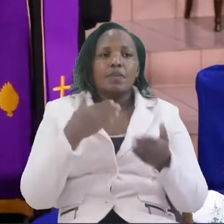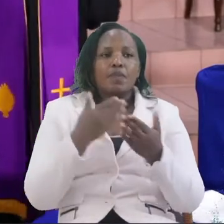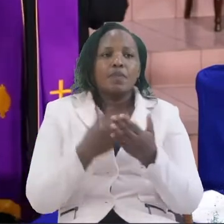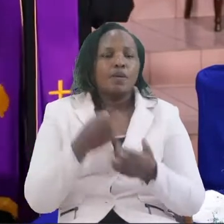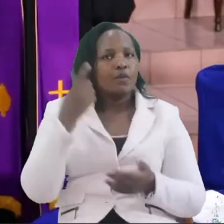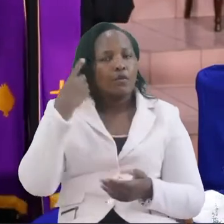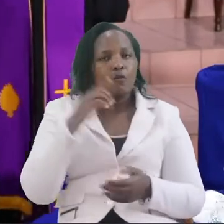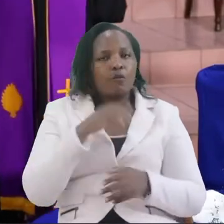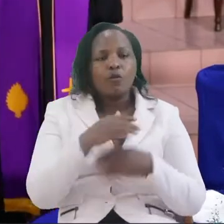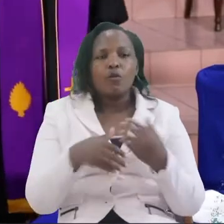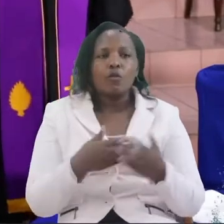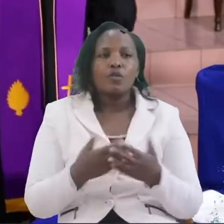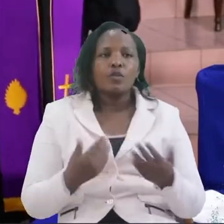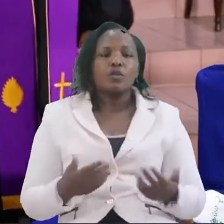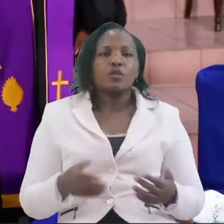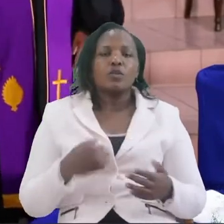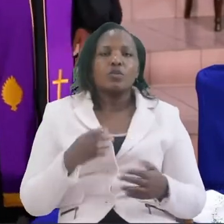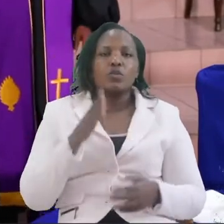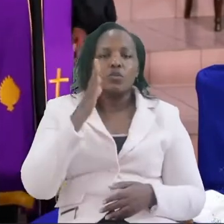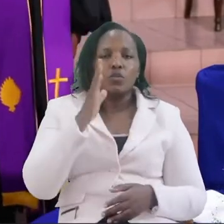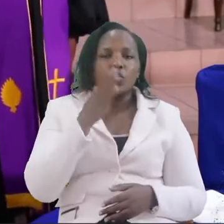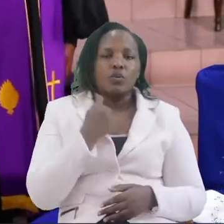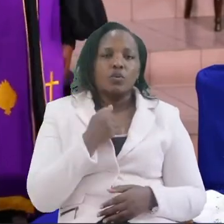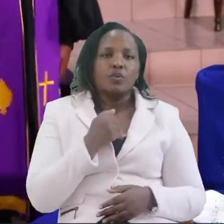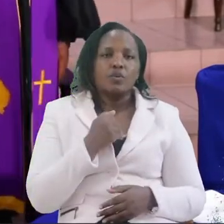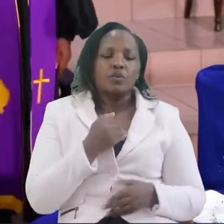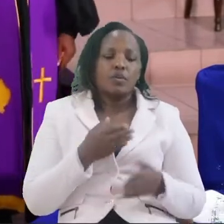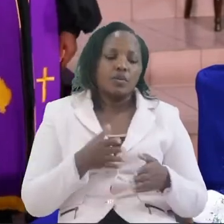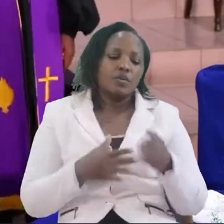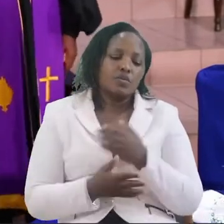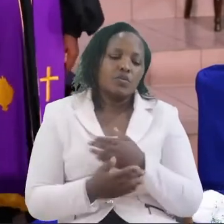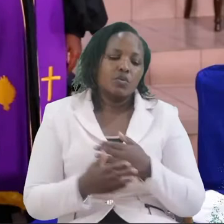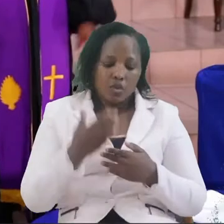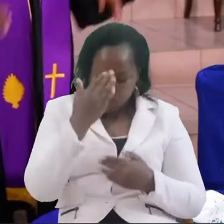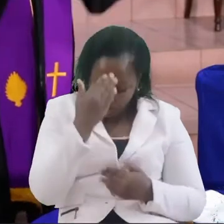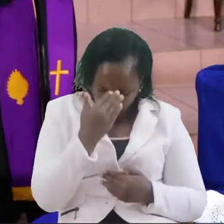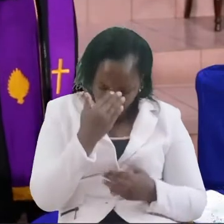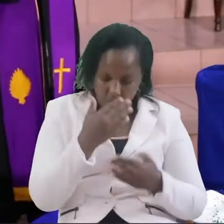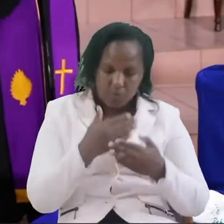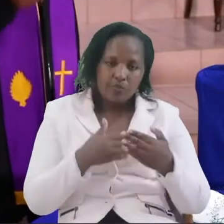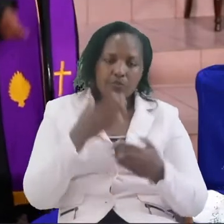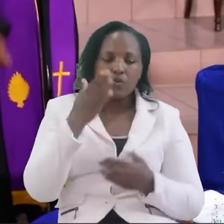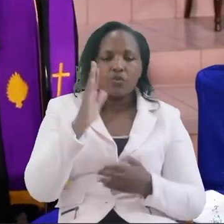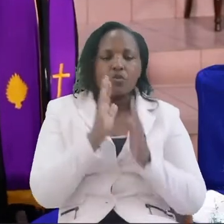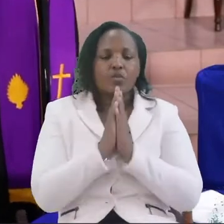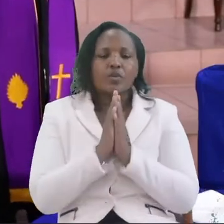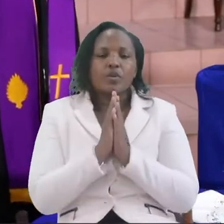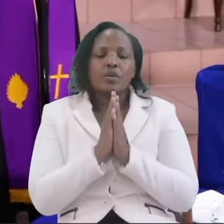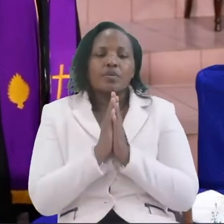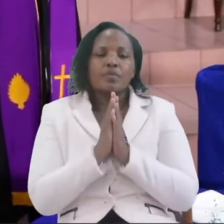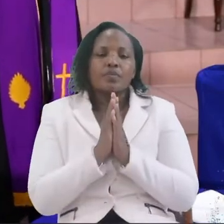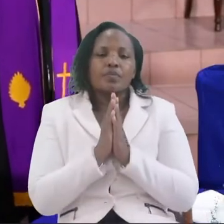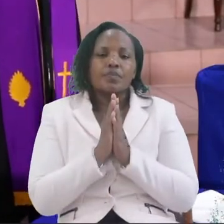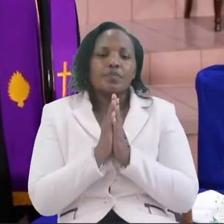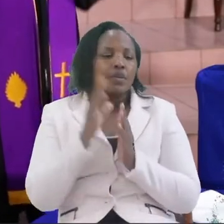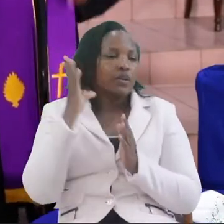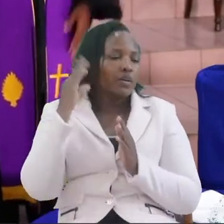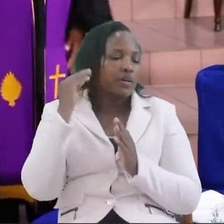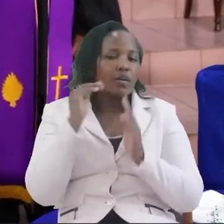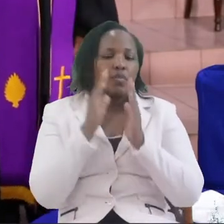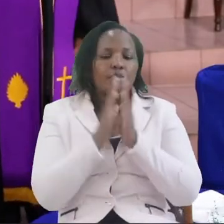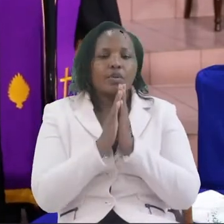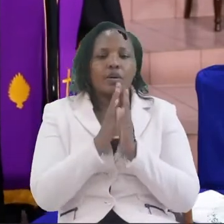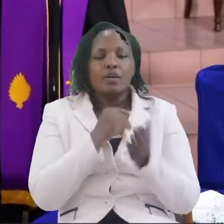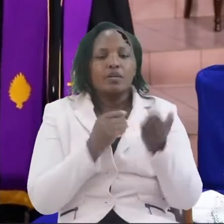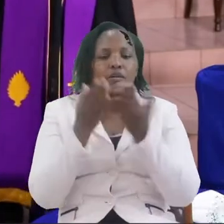kwa sababu yote hayo ni mapenzi yako. Asubuhi ya leo tunanyenyekea mbele zako tukiomba Mungu wetu kaweza kusikia ombi letu